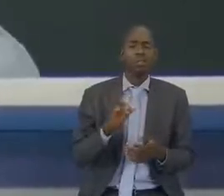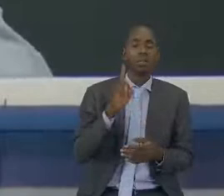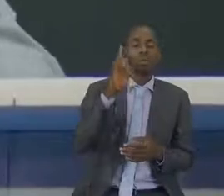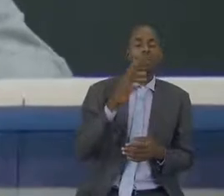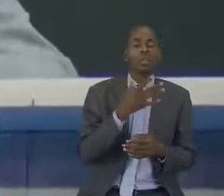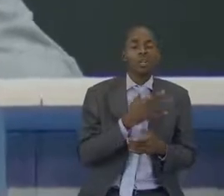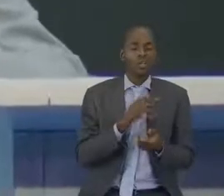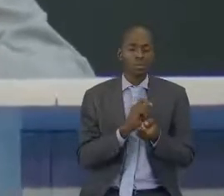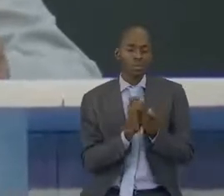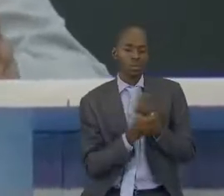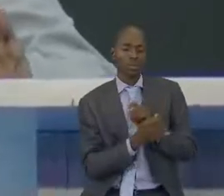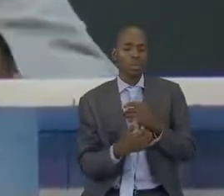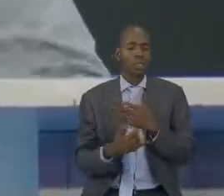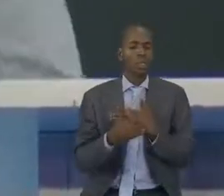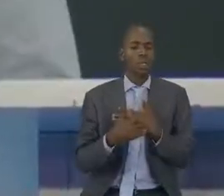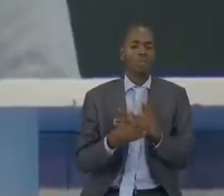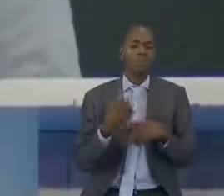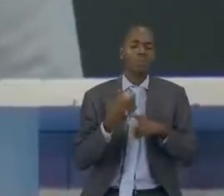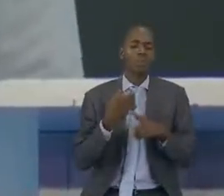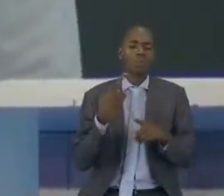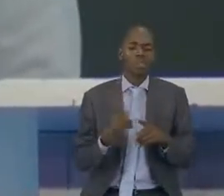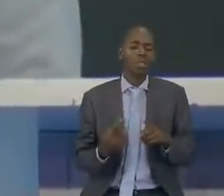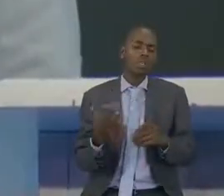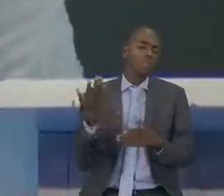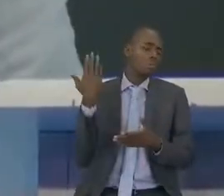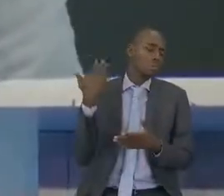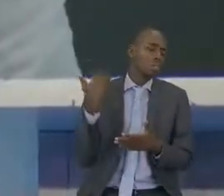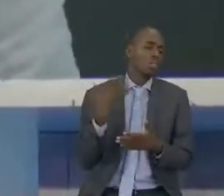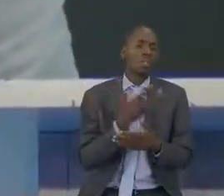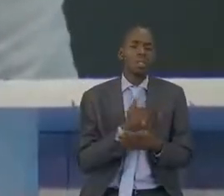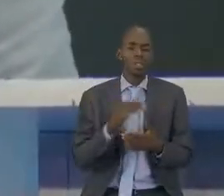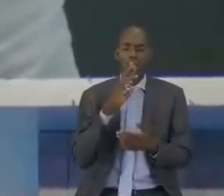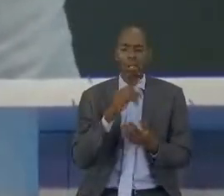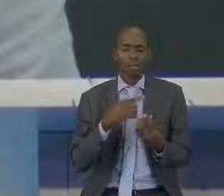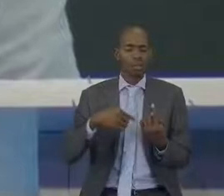et qui tournent leur dos au passé et qui viennent à toi,